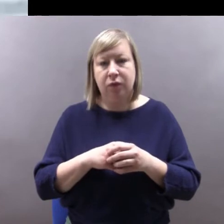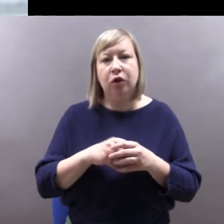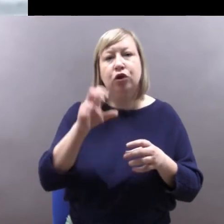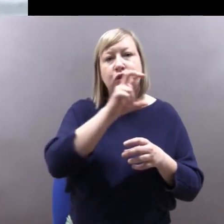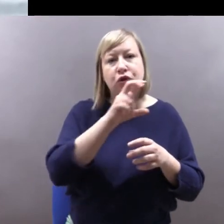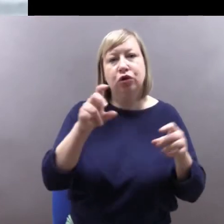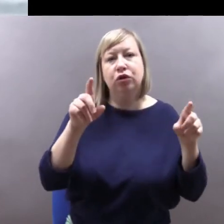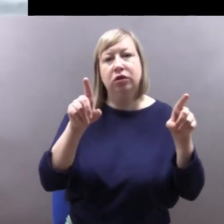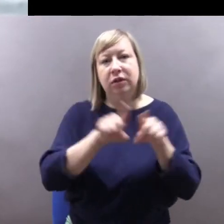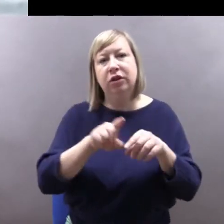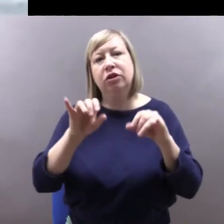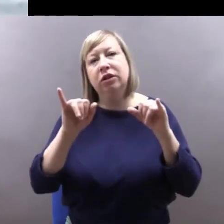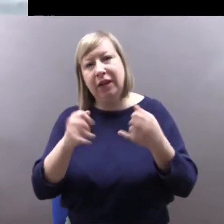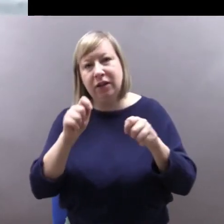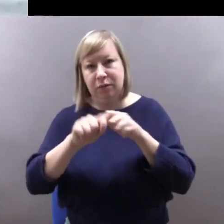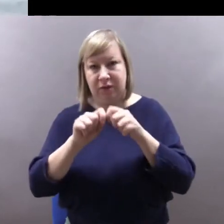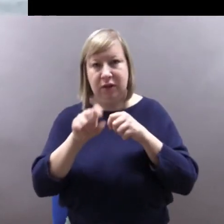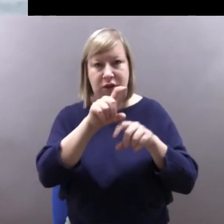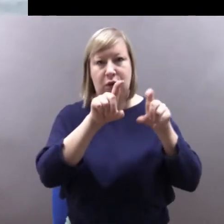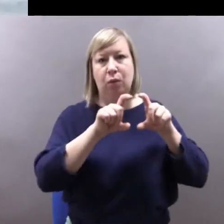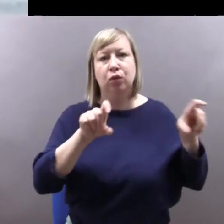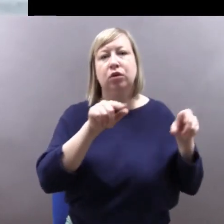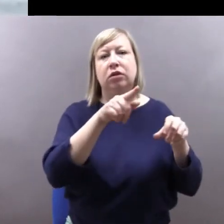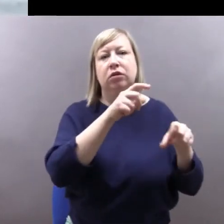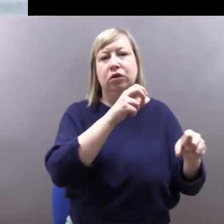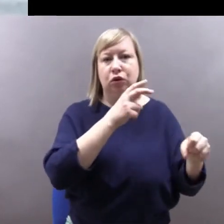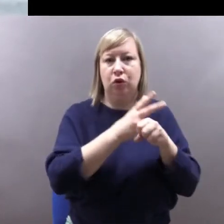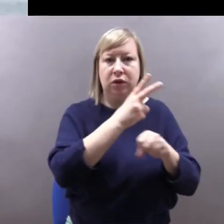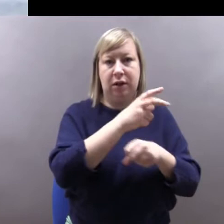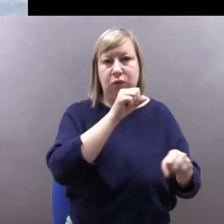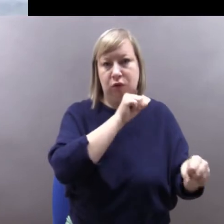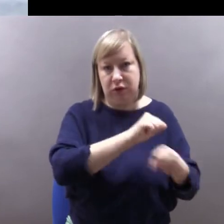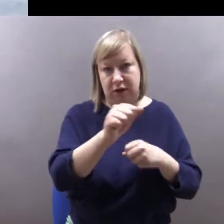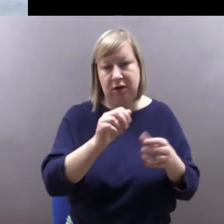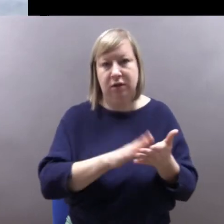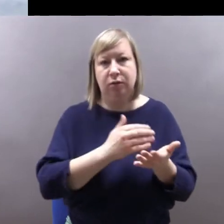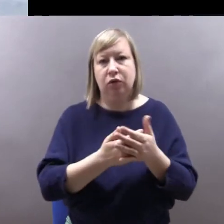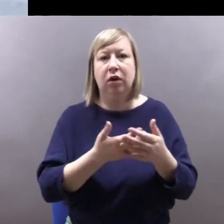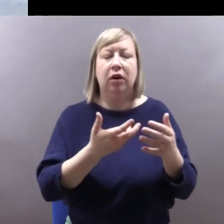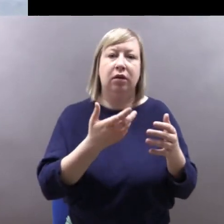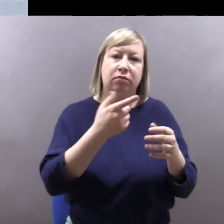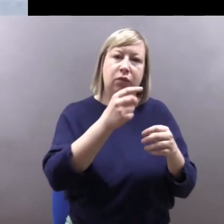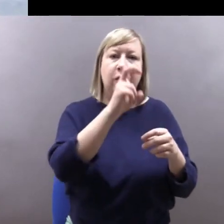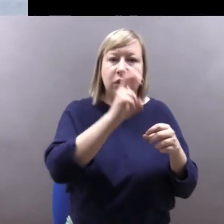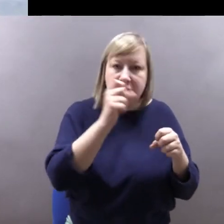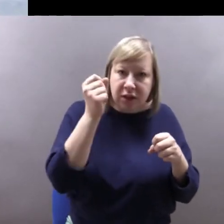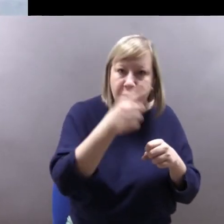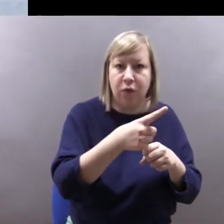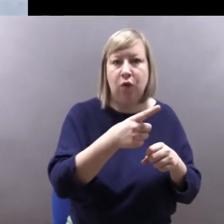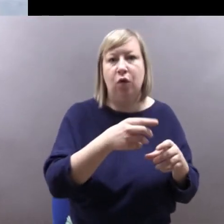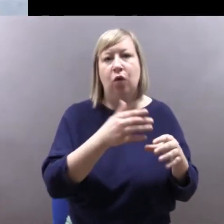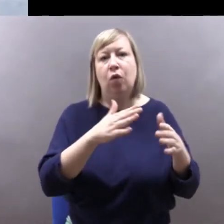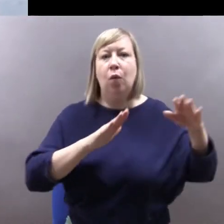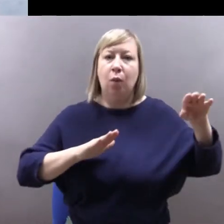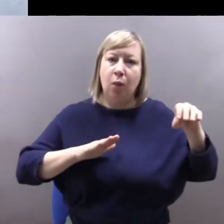w jaki sposób budynek, do którego chcecie iść, jest dostępny? Nie wiem, ma wejście,